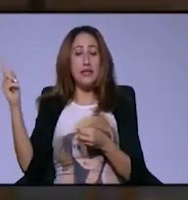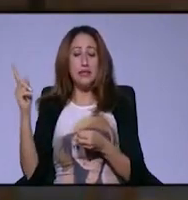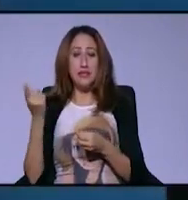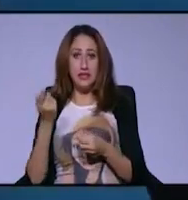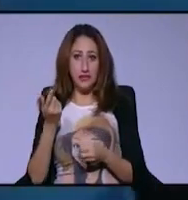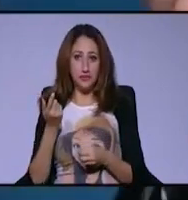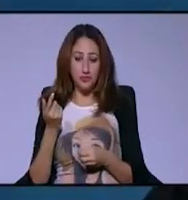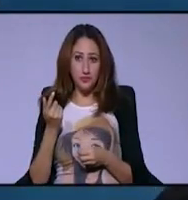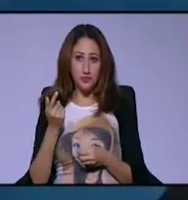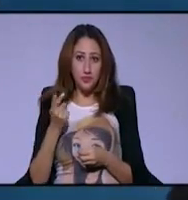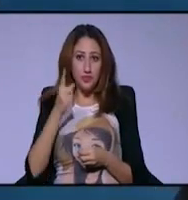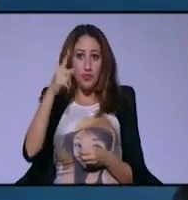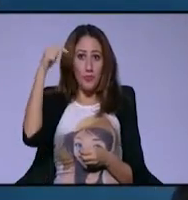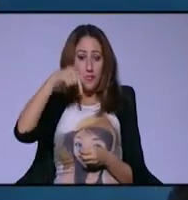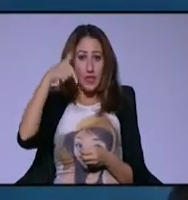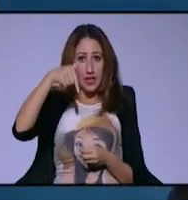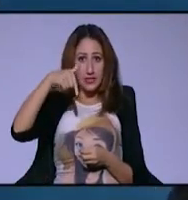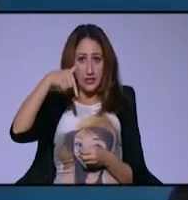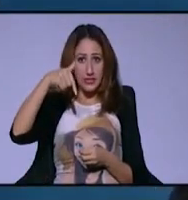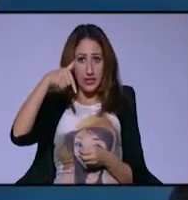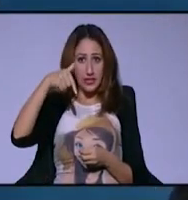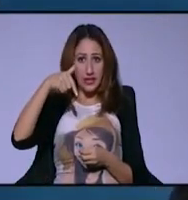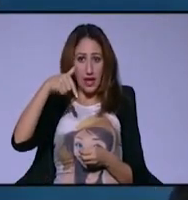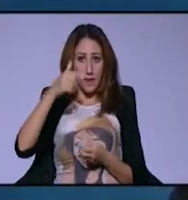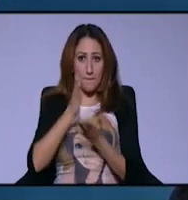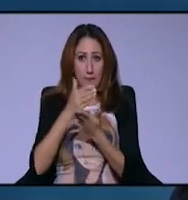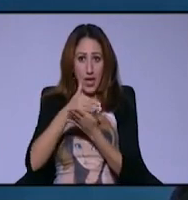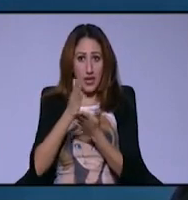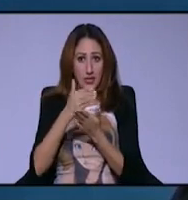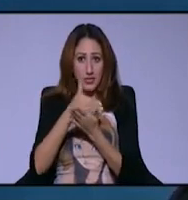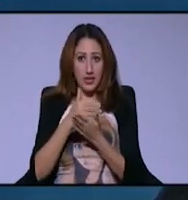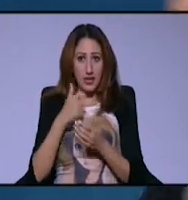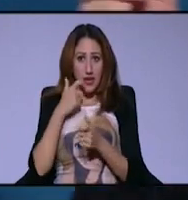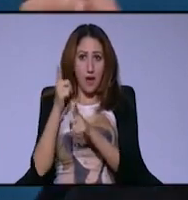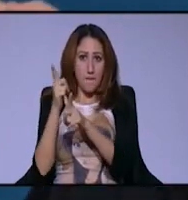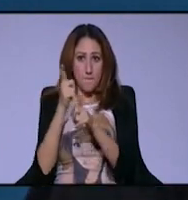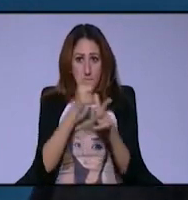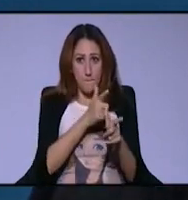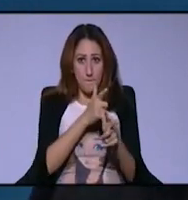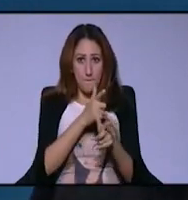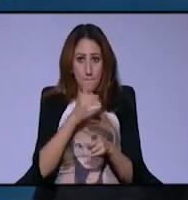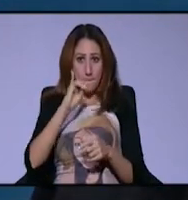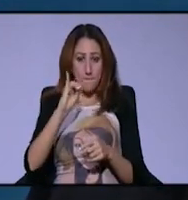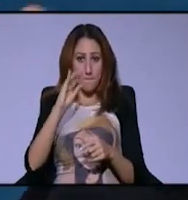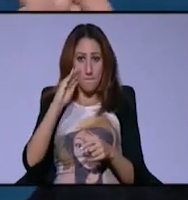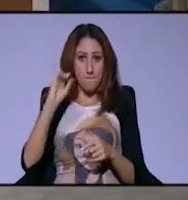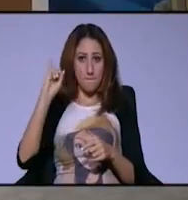موسوعة في 6 أجزاء كبار أخرجها المؤرخ الكبير الأستاذ محمد عبد الوهاب